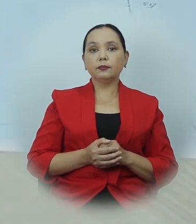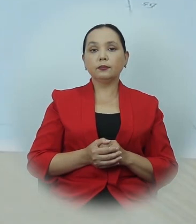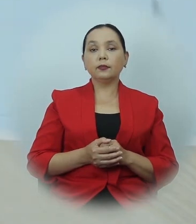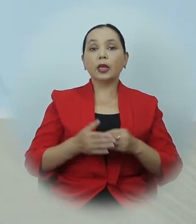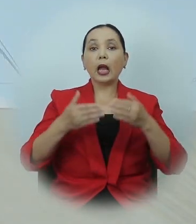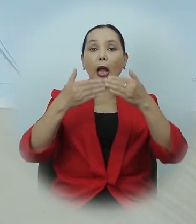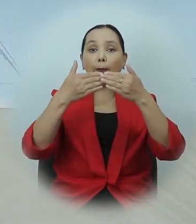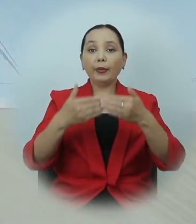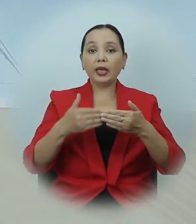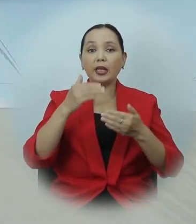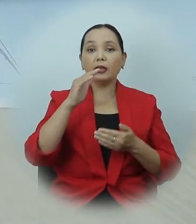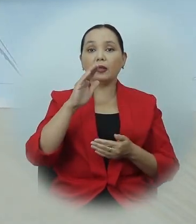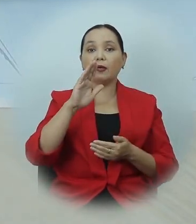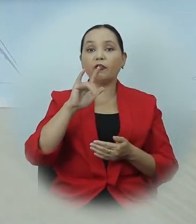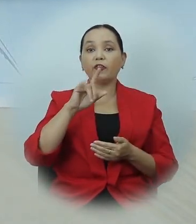Передняя выточка